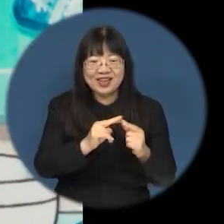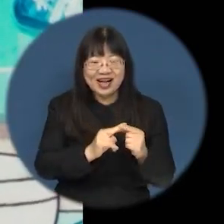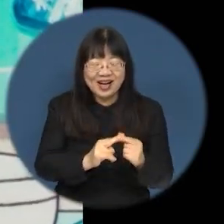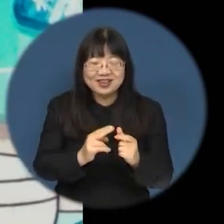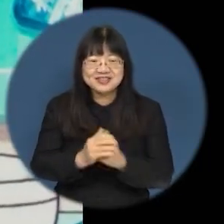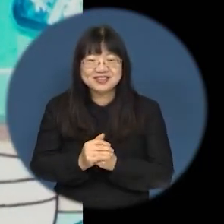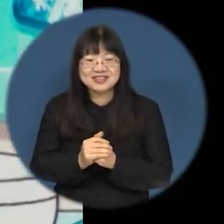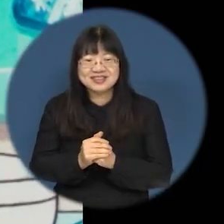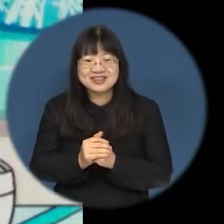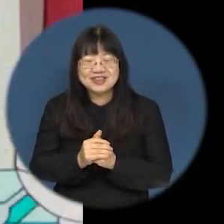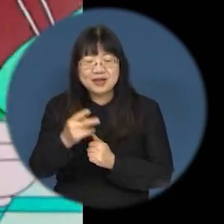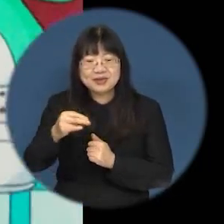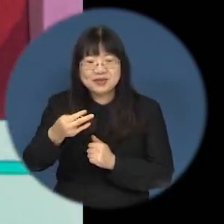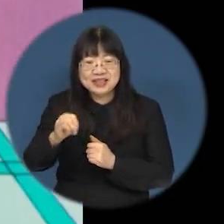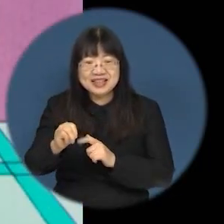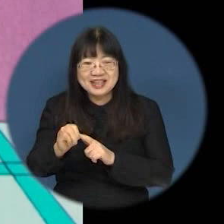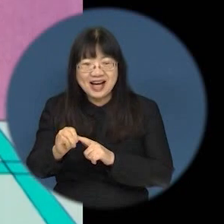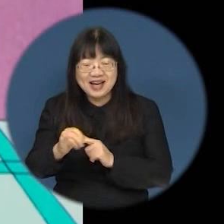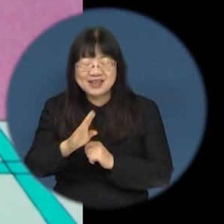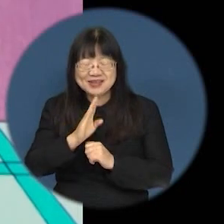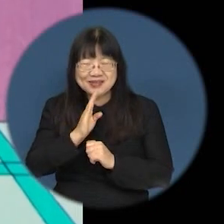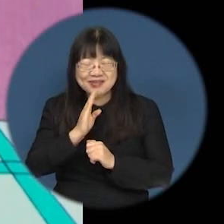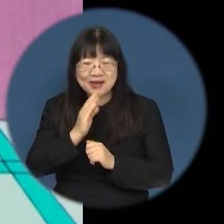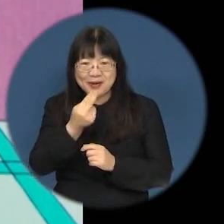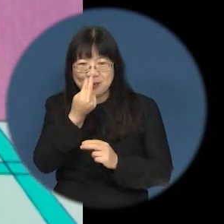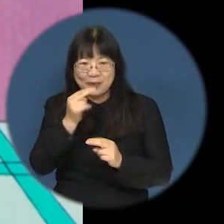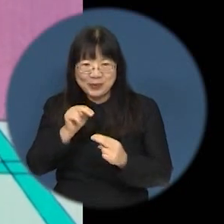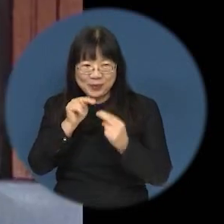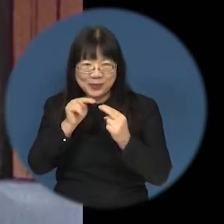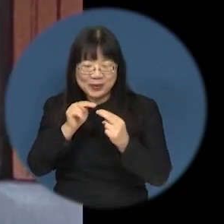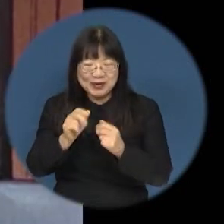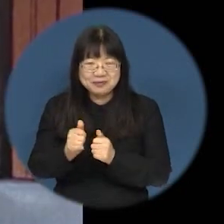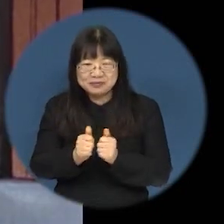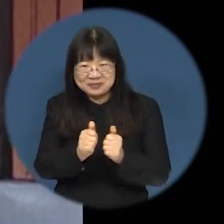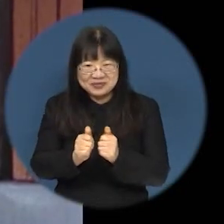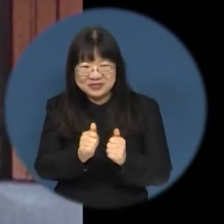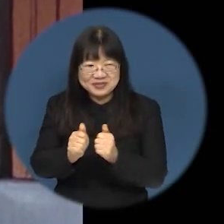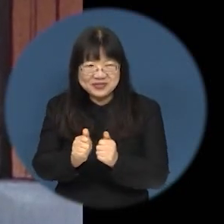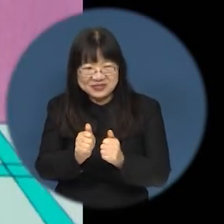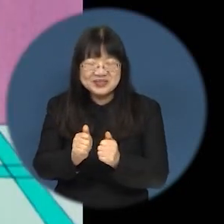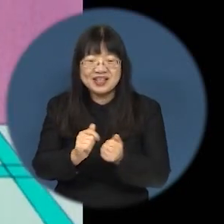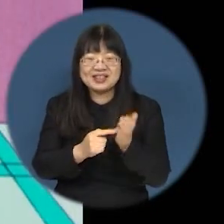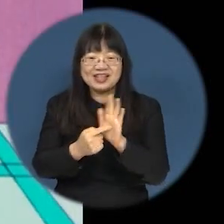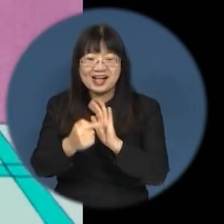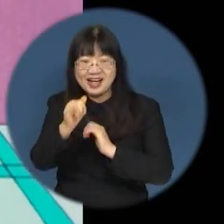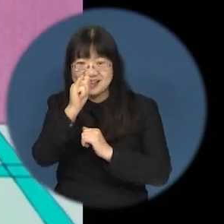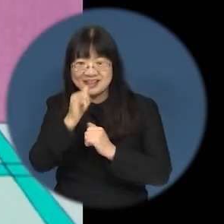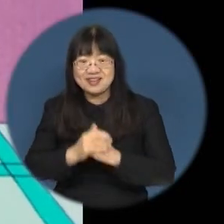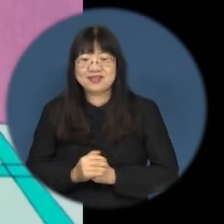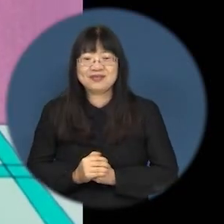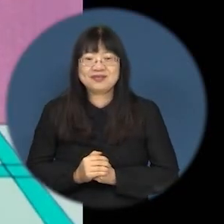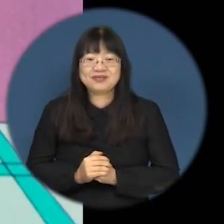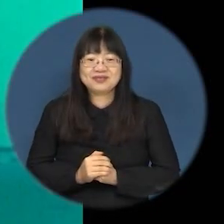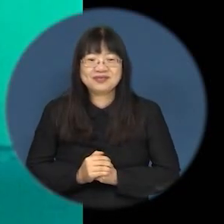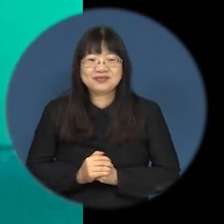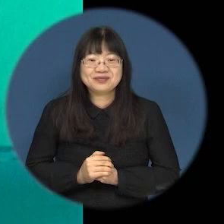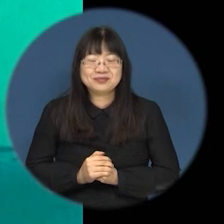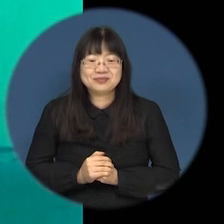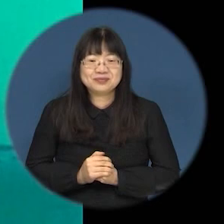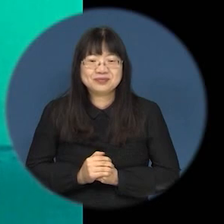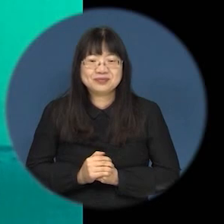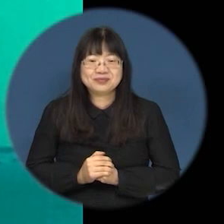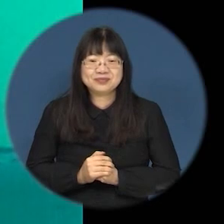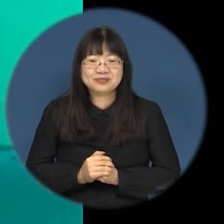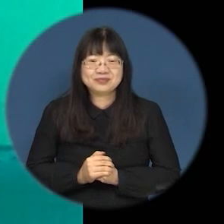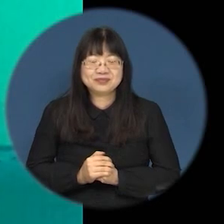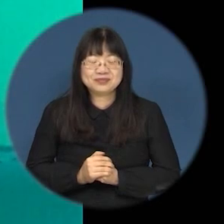뭐 천생연분처럼 이렇게 껌딱지처럼 서로 붙어 다니는데 이런 관계로 이제 설정이 돼 있고 그다음에 이제 또